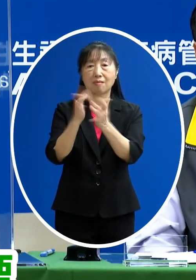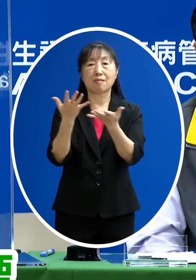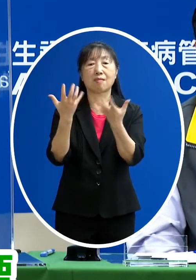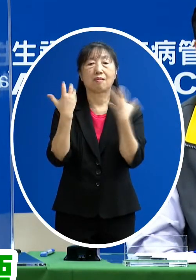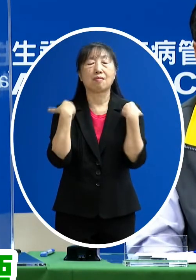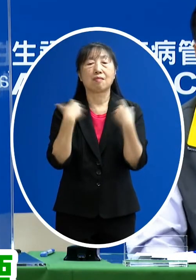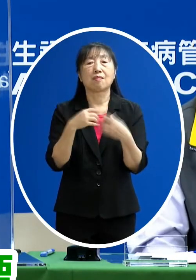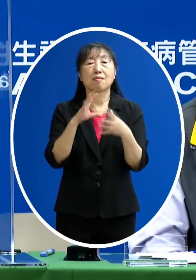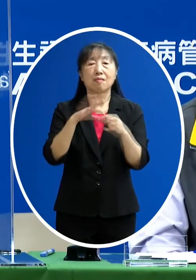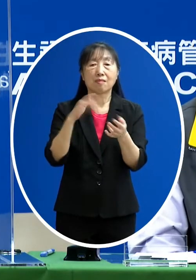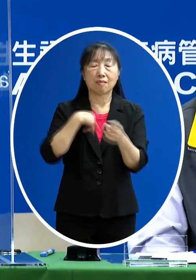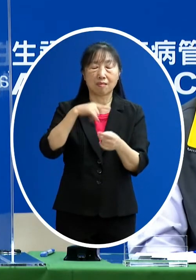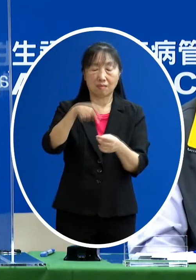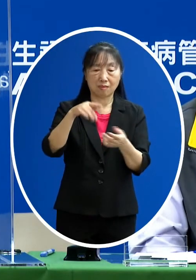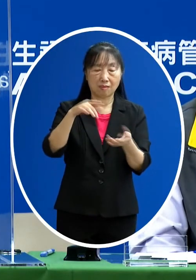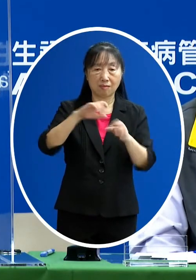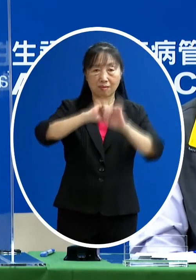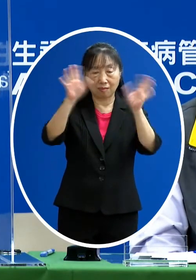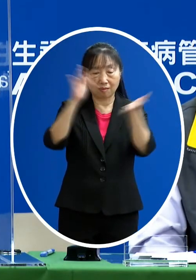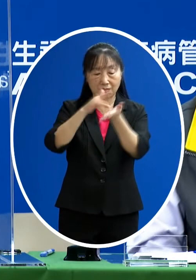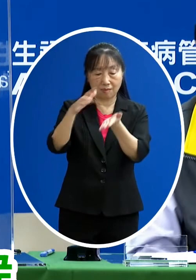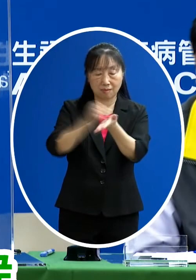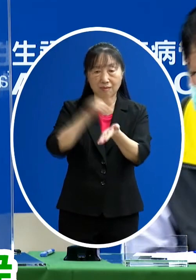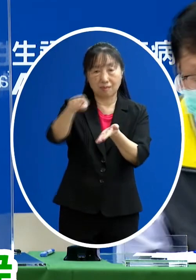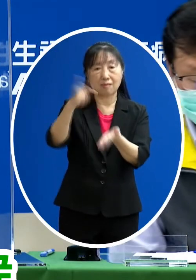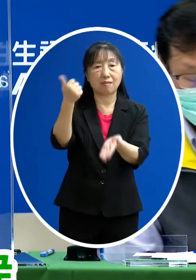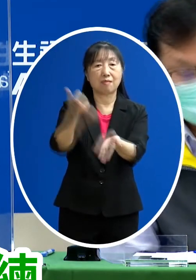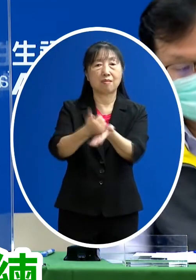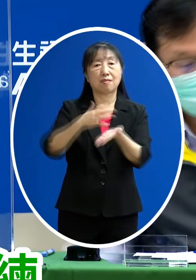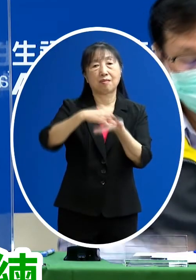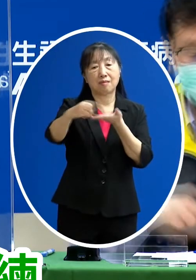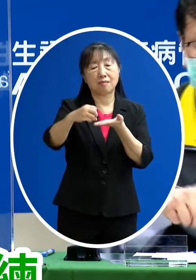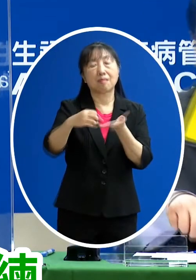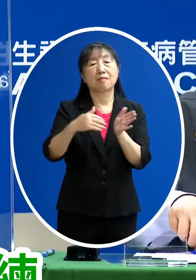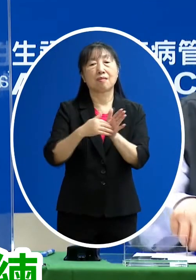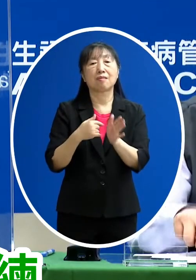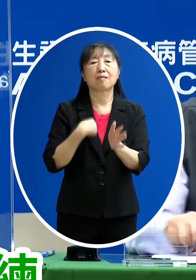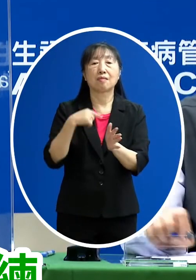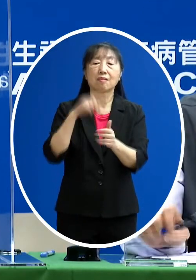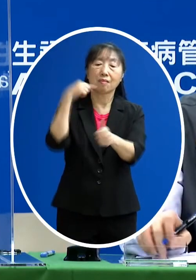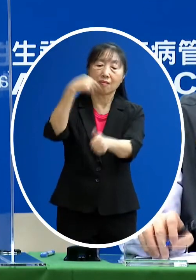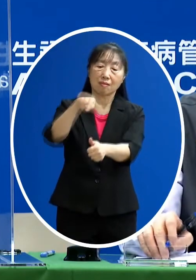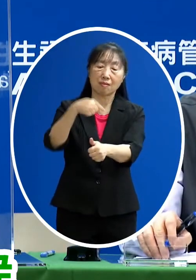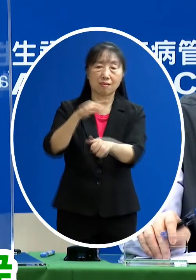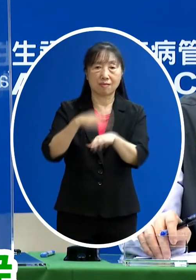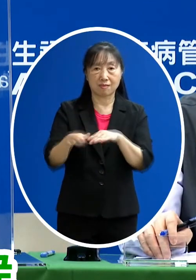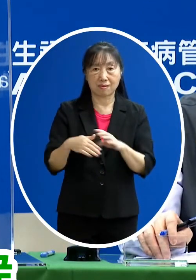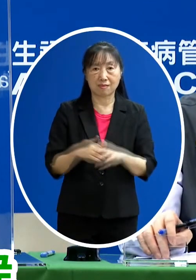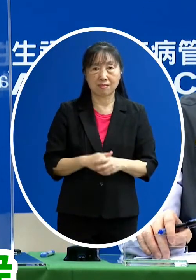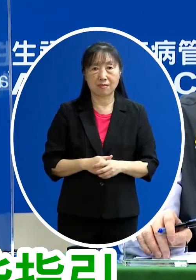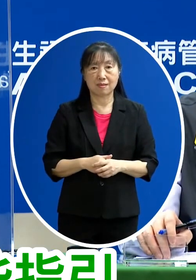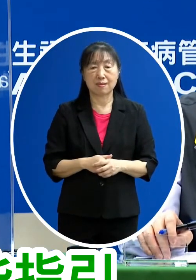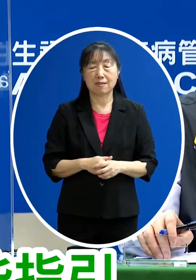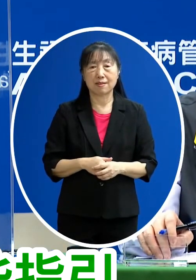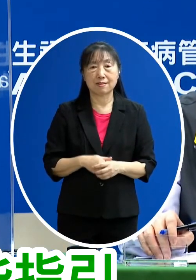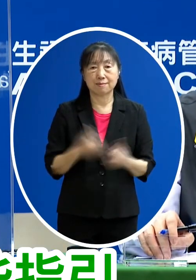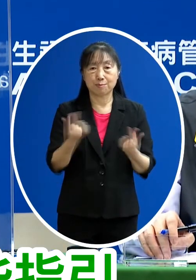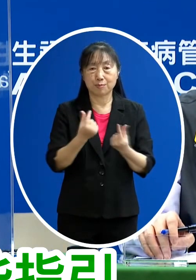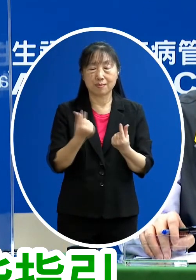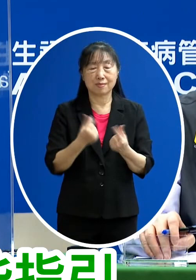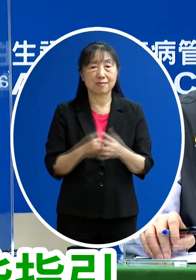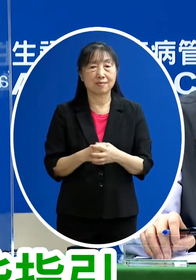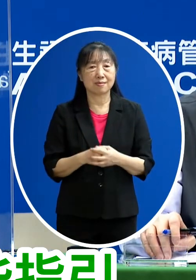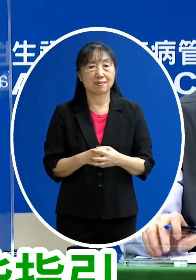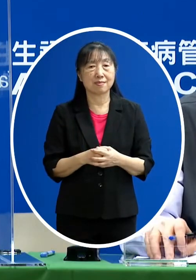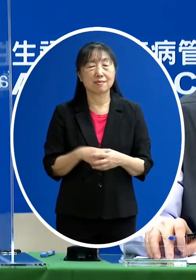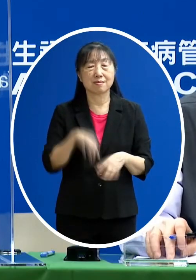会来在招标，那大家来承办，那当然承办的时候会交予一定的训练，然后训练的时候像这些有些我们